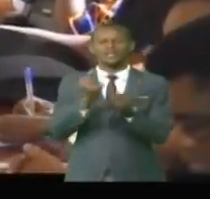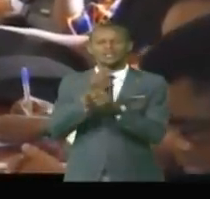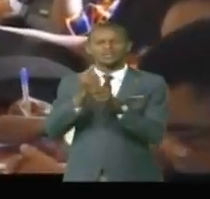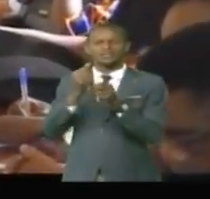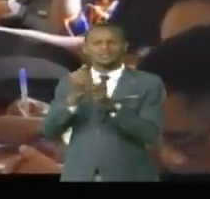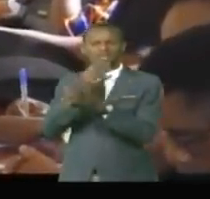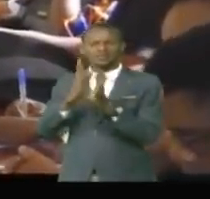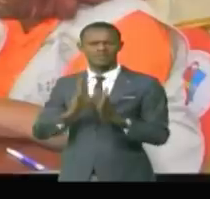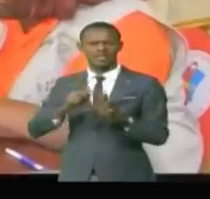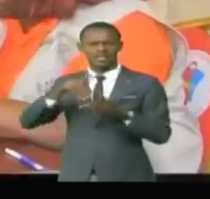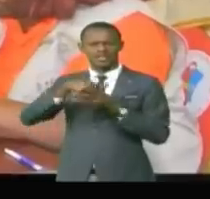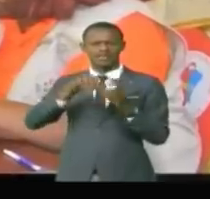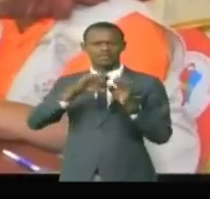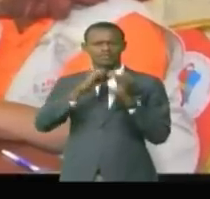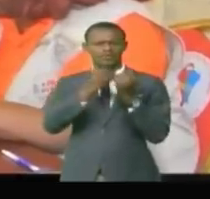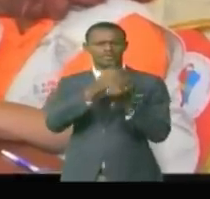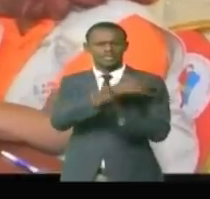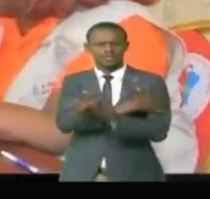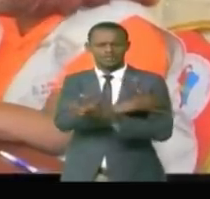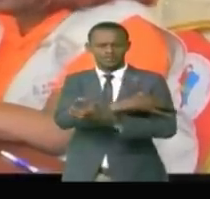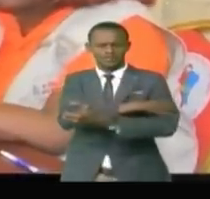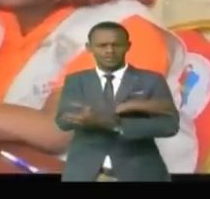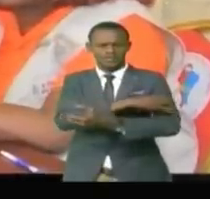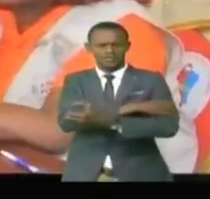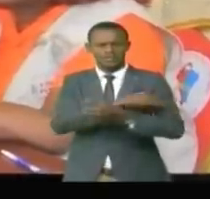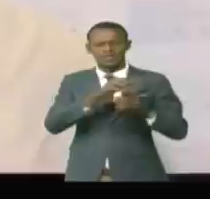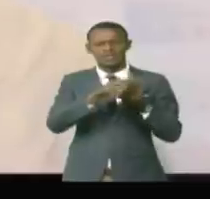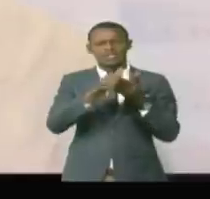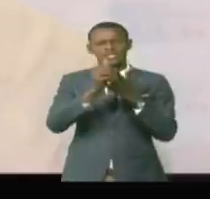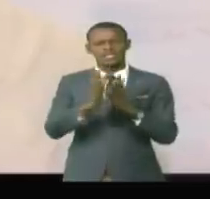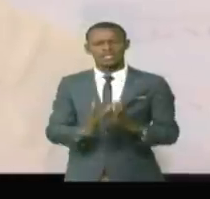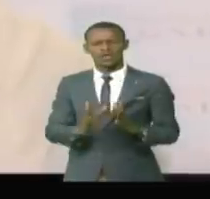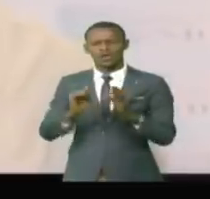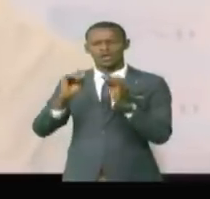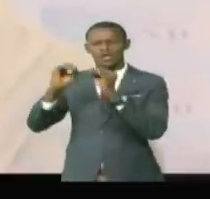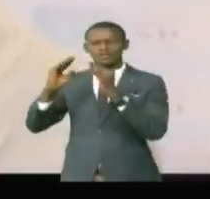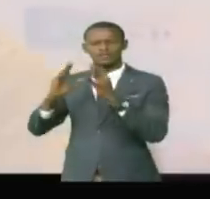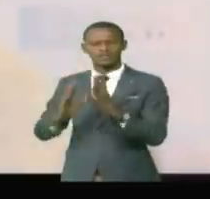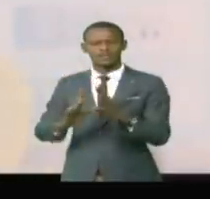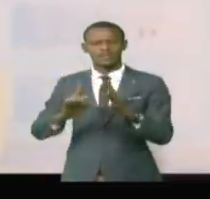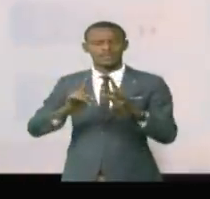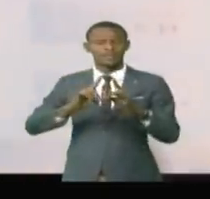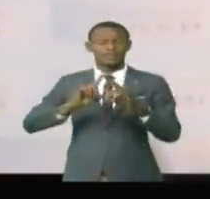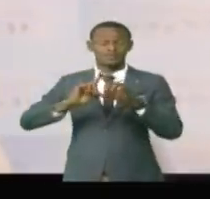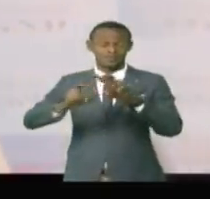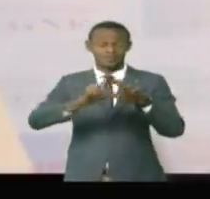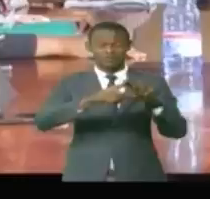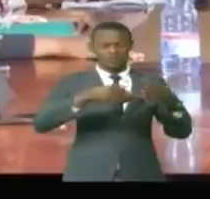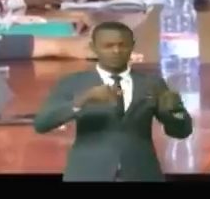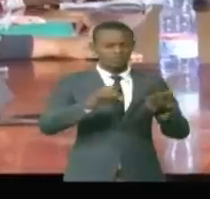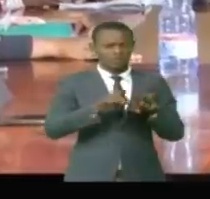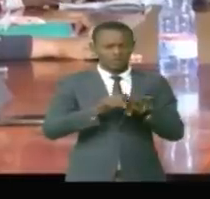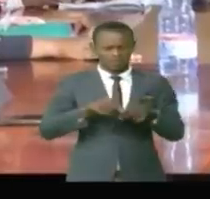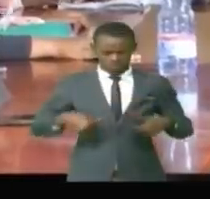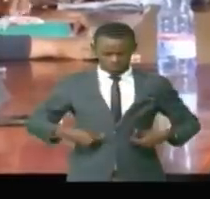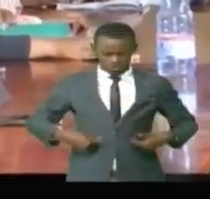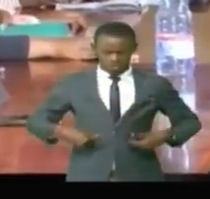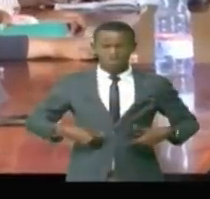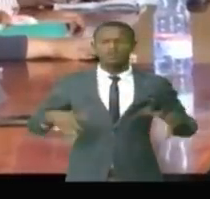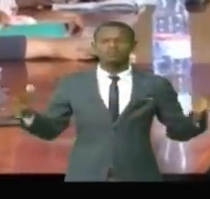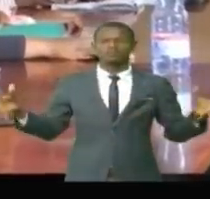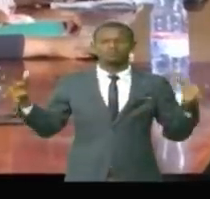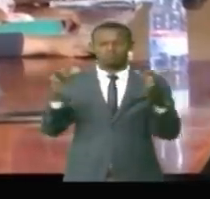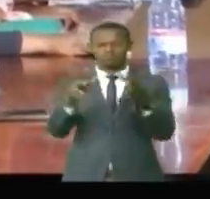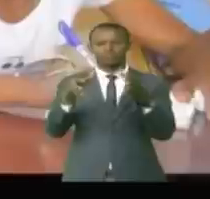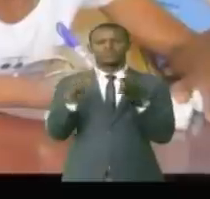civile, leaders communautaires, enseignants, responsables des associations féminines et des jeunes était motivée par le fait que